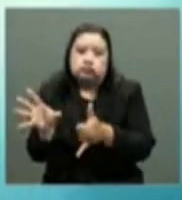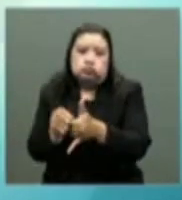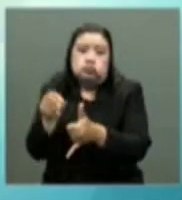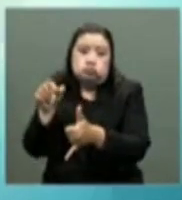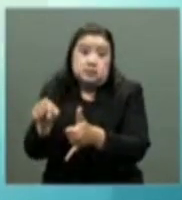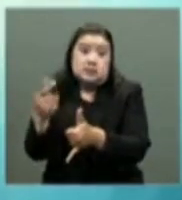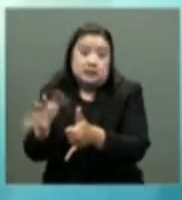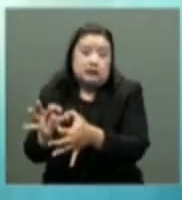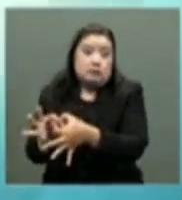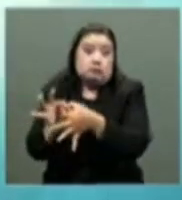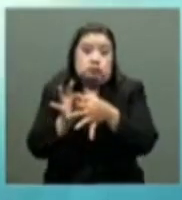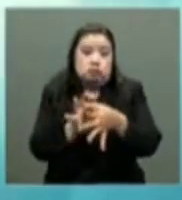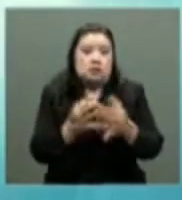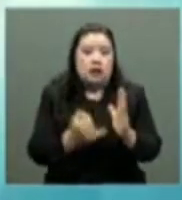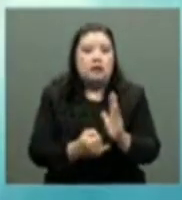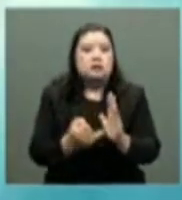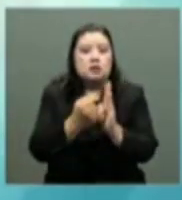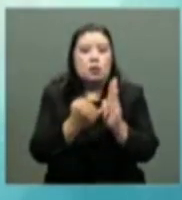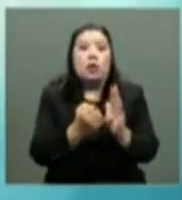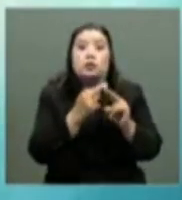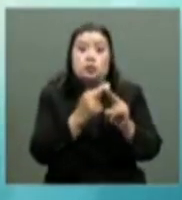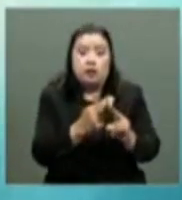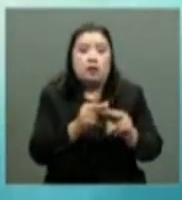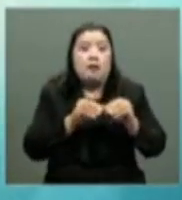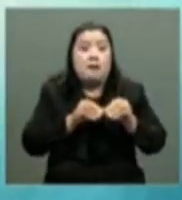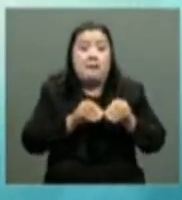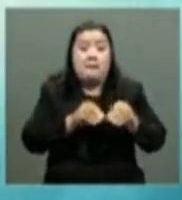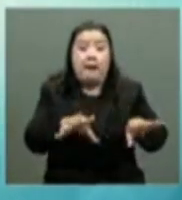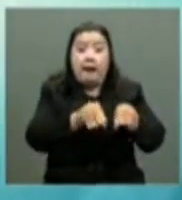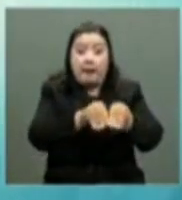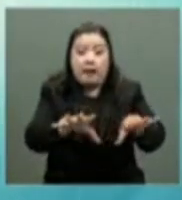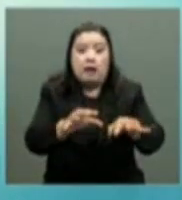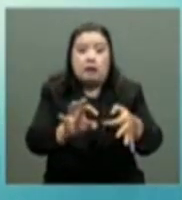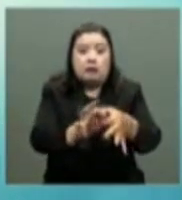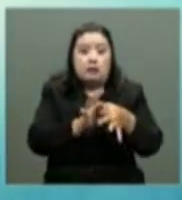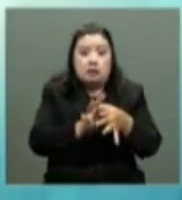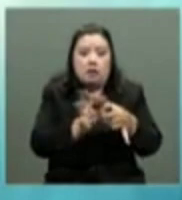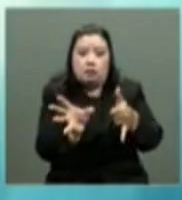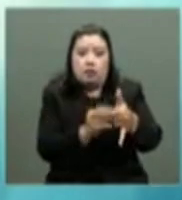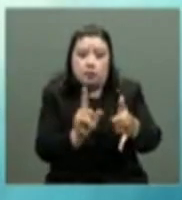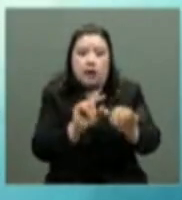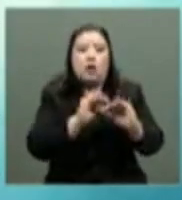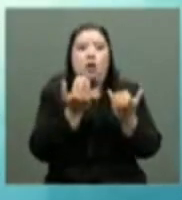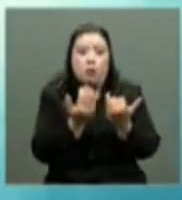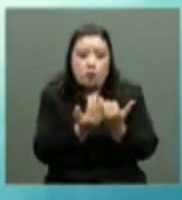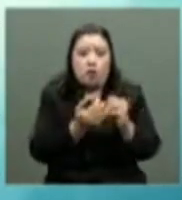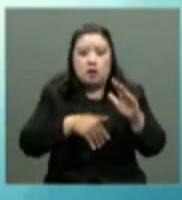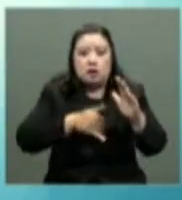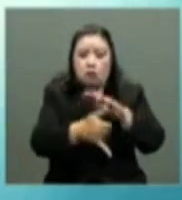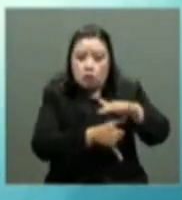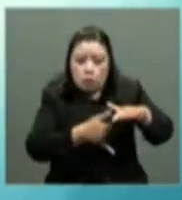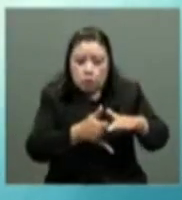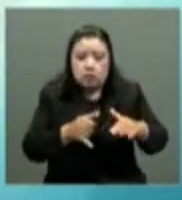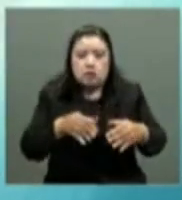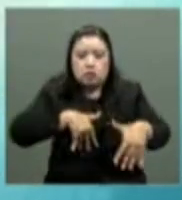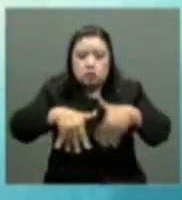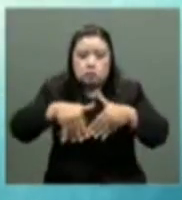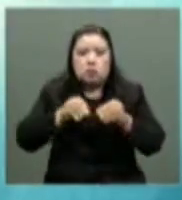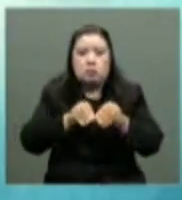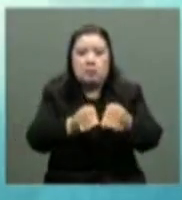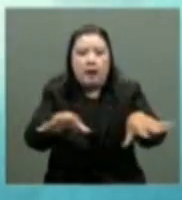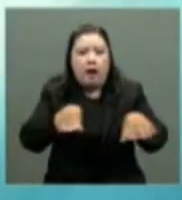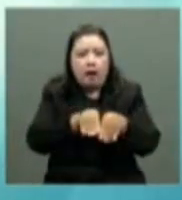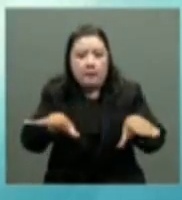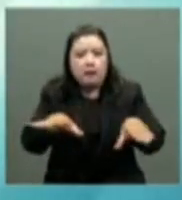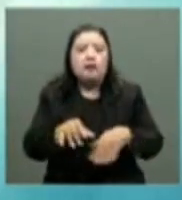แล้วนำมาอยู่ในจังหวัดแล้วก็นำมาเข้ามาสู่ครอบครัวและชุมชนอันนี้แหละครับเป็นความเสี่ยงทั้งสิ้นก็